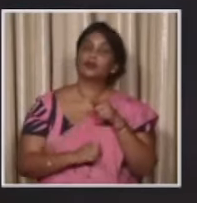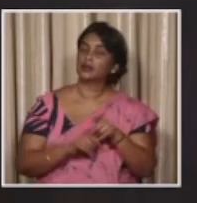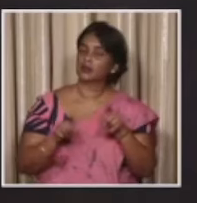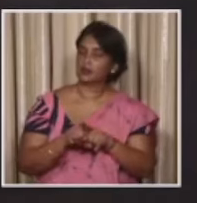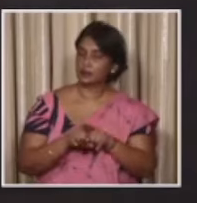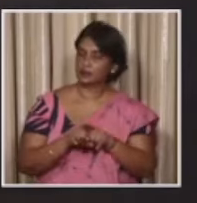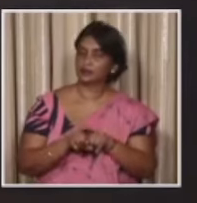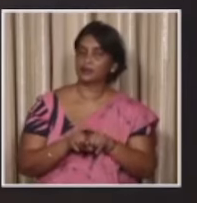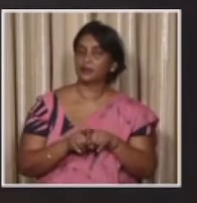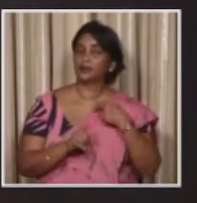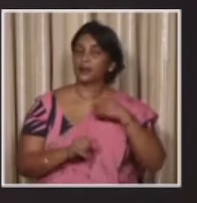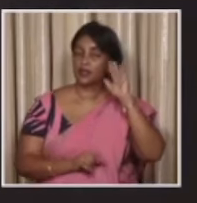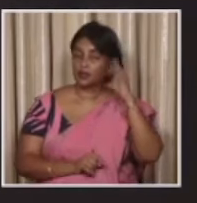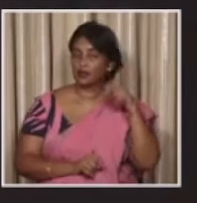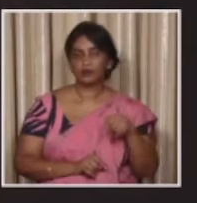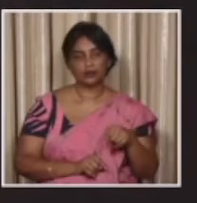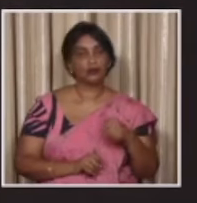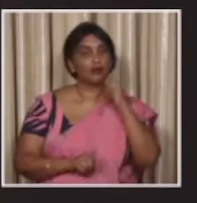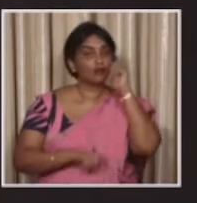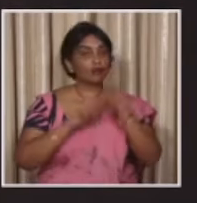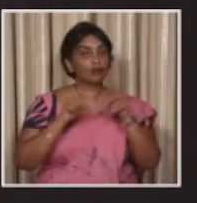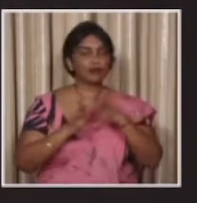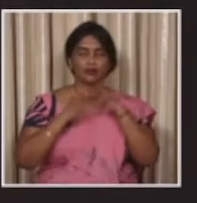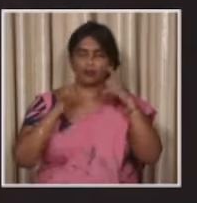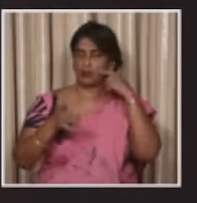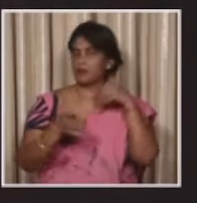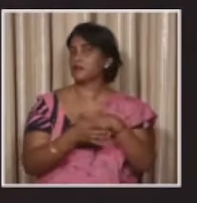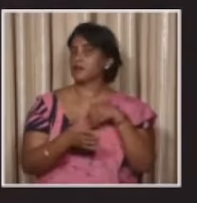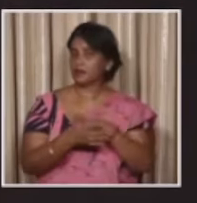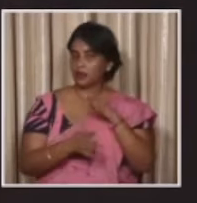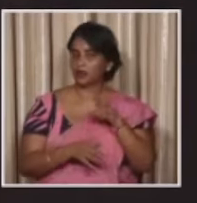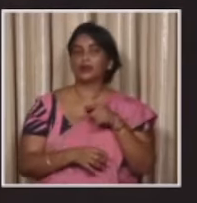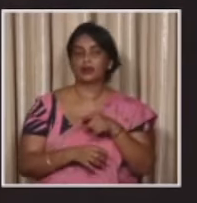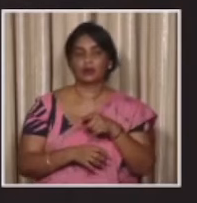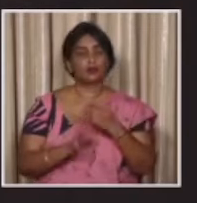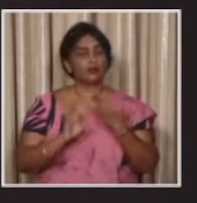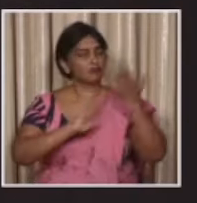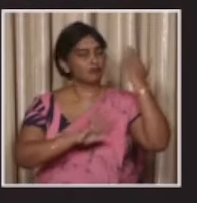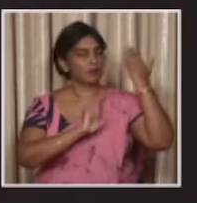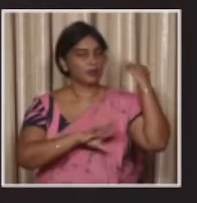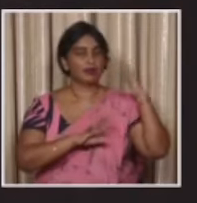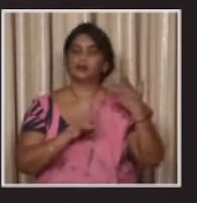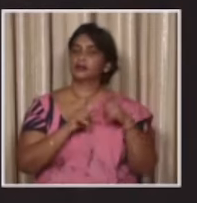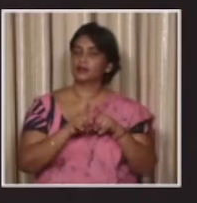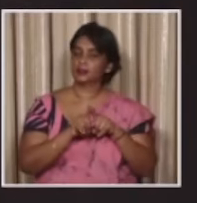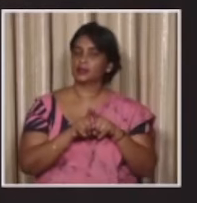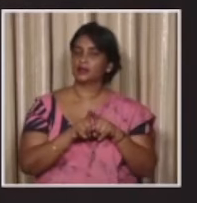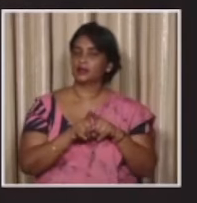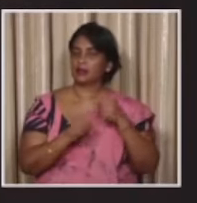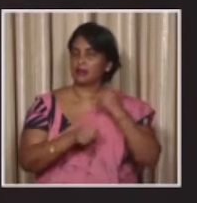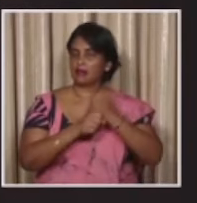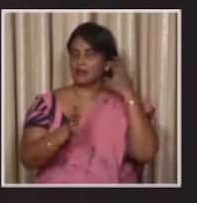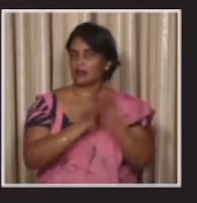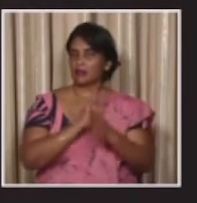වගේම තමයි විශේෂයෙන්ම අද ජනතාව විශාල පීඩනයකට පත් වෙලා ඉන්නවා මේ අතීතයේදී එක එක රජයන් කරපු